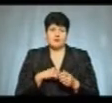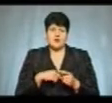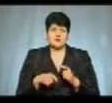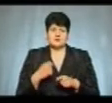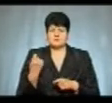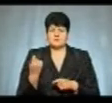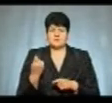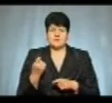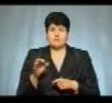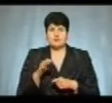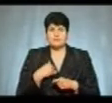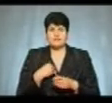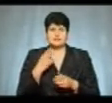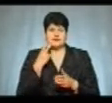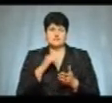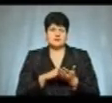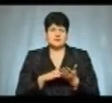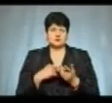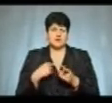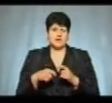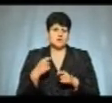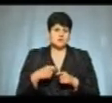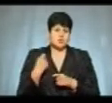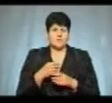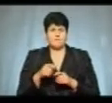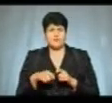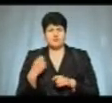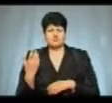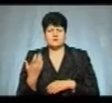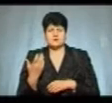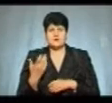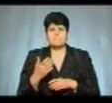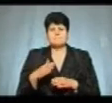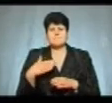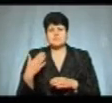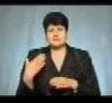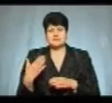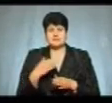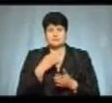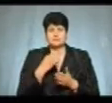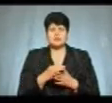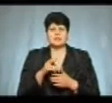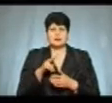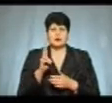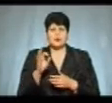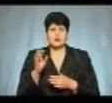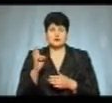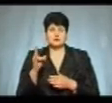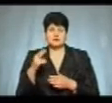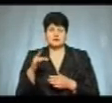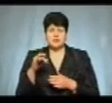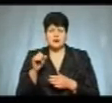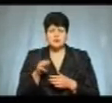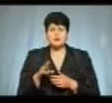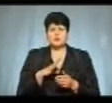збитків. Про мене весь час пишуть, що я якийсь злочинець, що я якийсь порушник. Представник сторони відповідача Лілія Кондрат, яка була присутня на